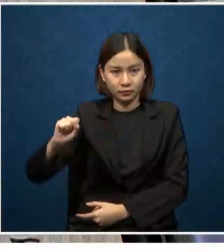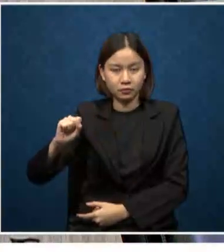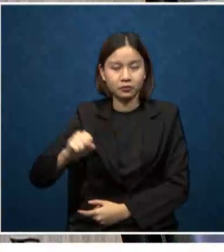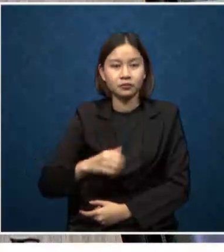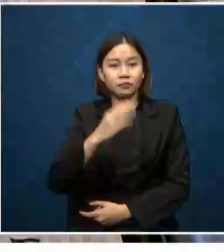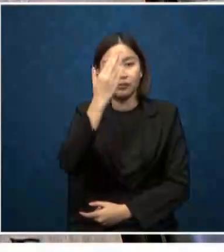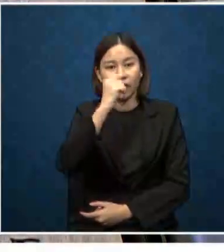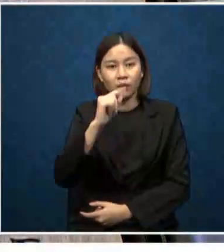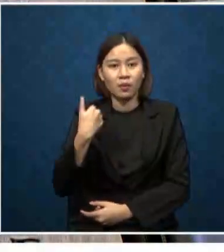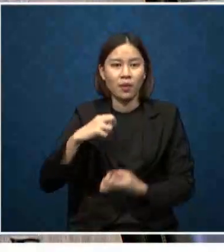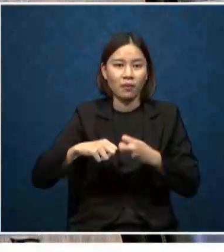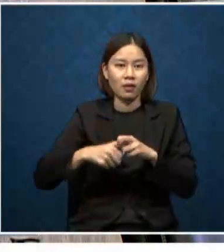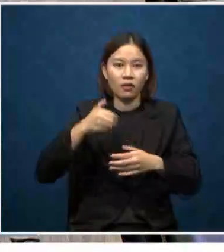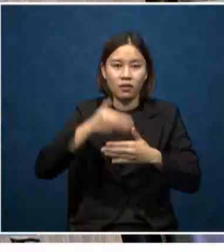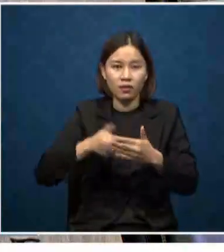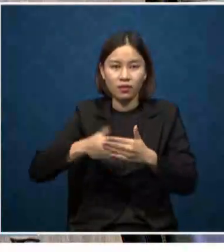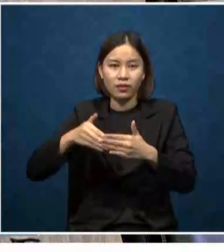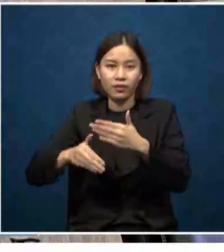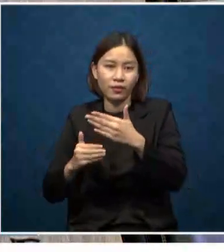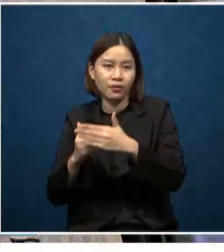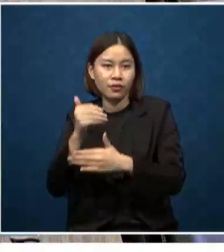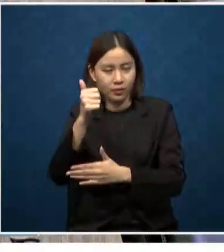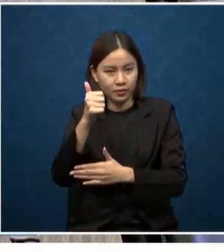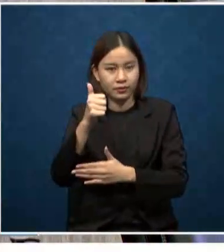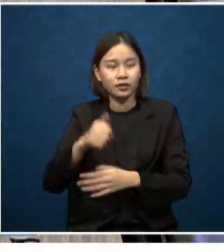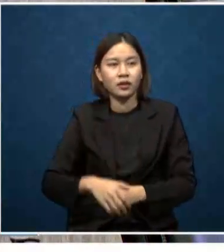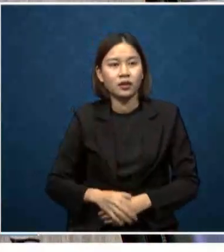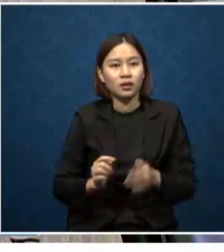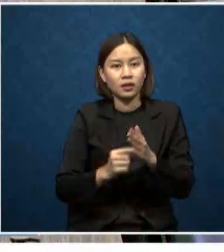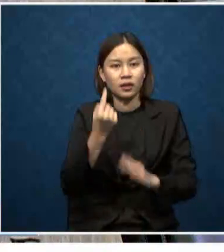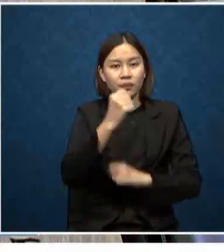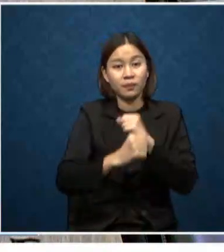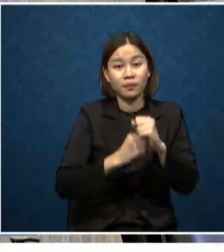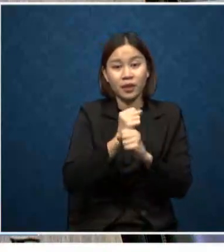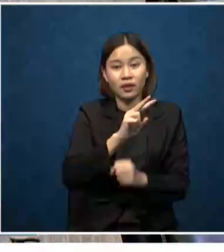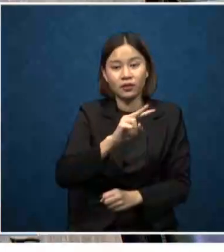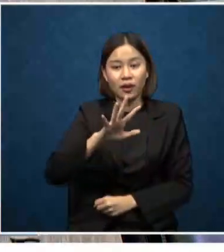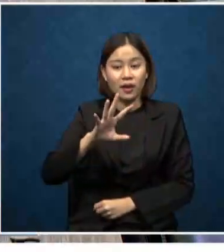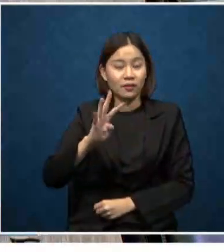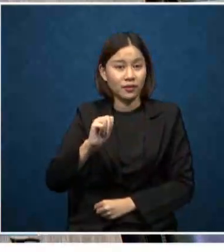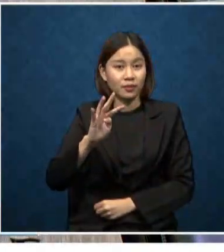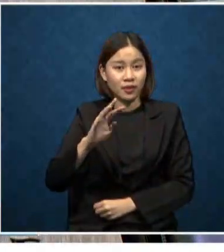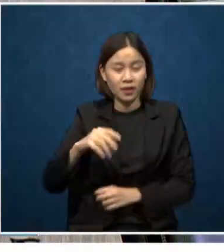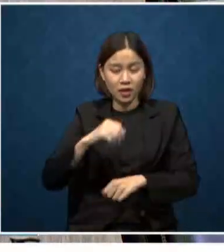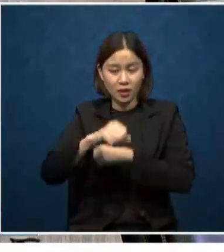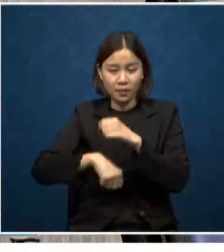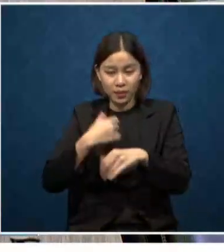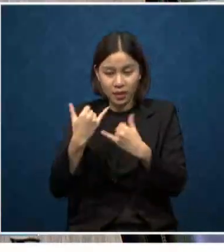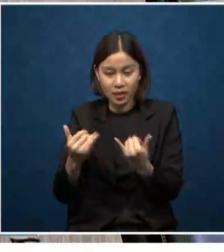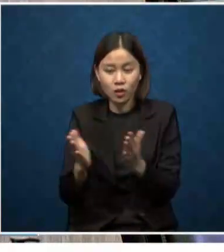ที่ท่านฝ่าฟันอุปสรรคต่างๆมากมายเริ่มจากปีแรก 2544ปีนี้ก็เป็นปี